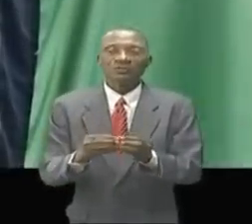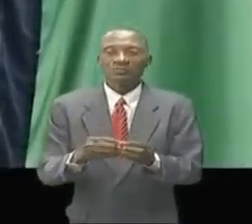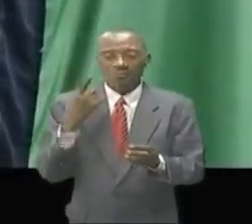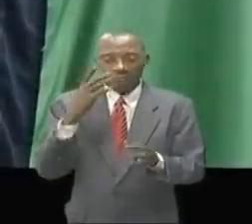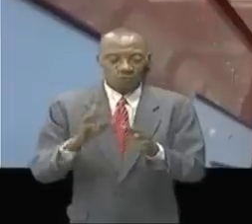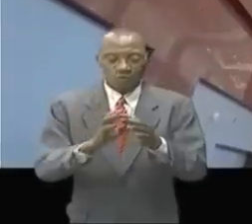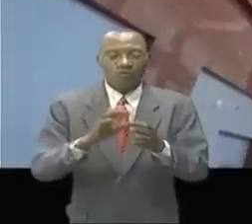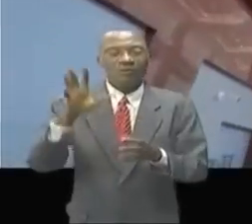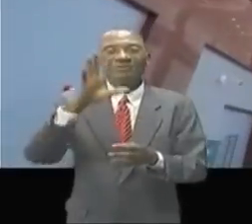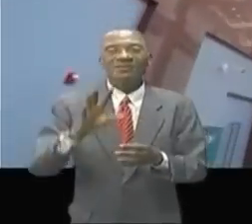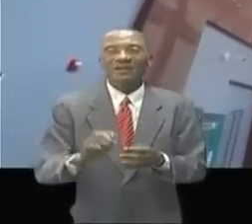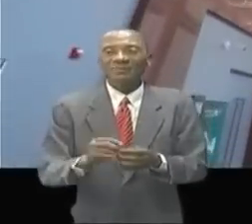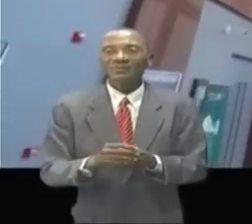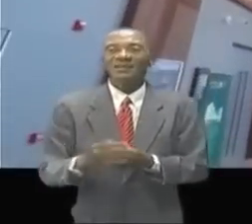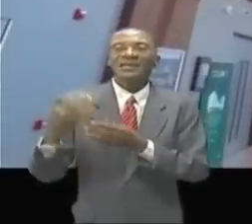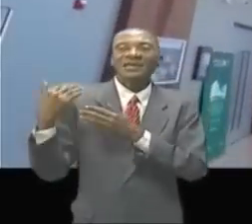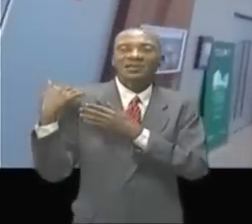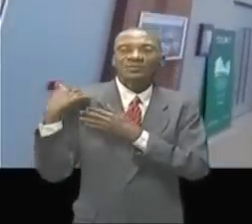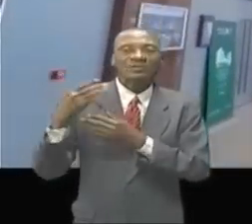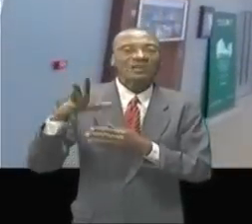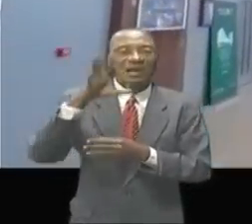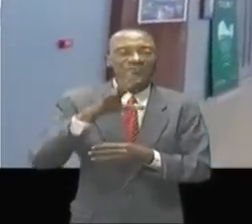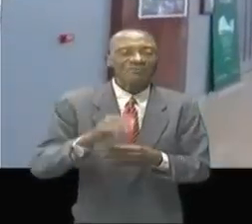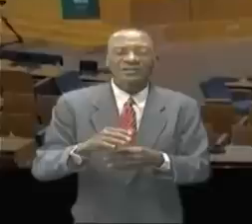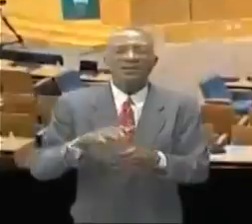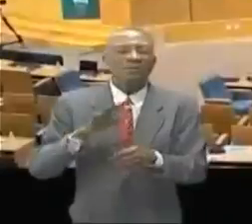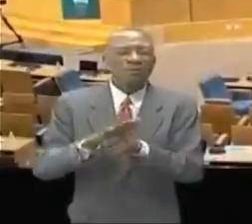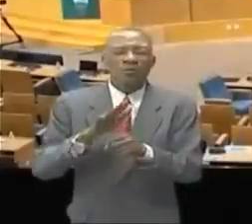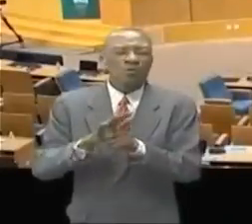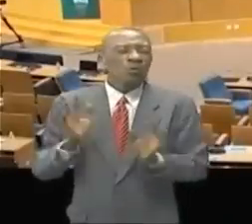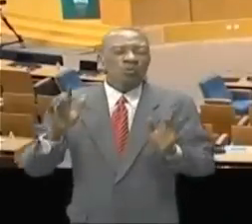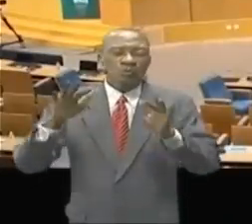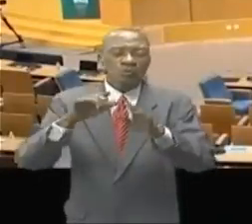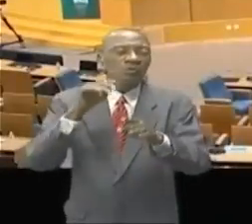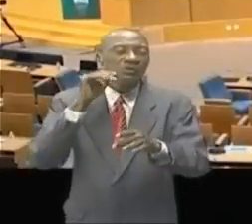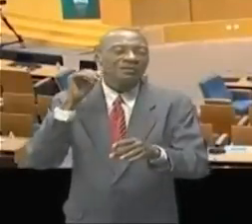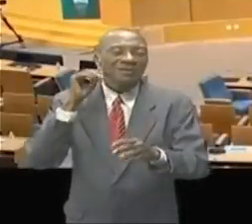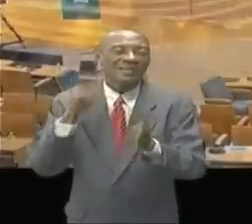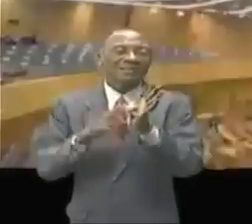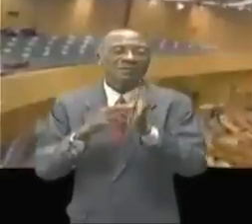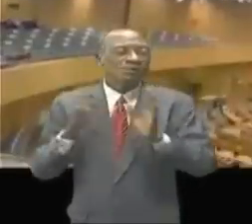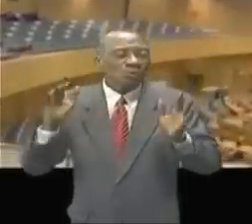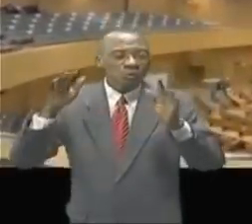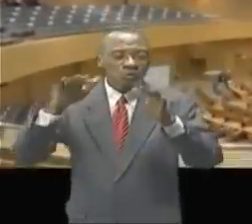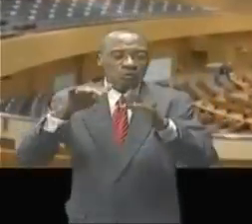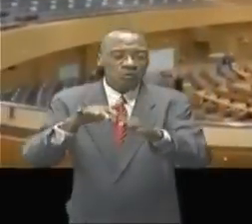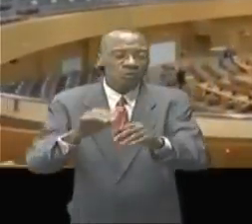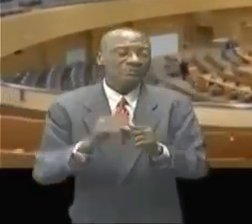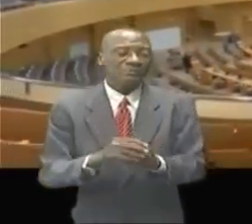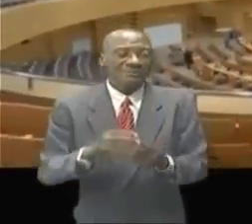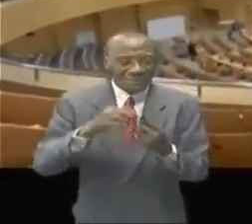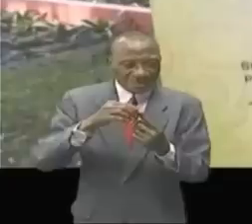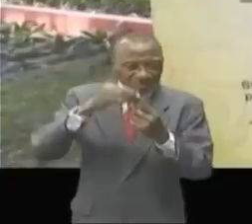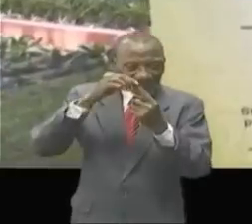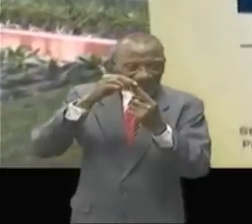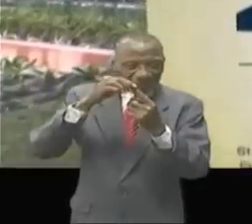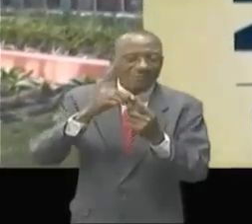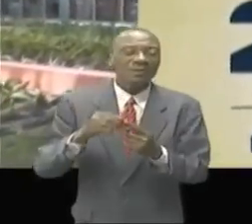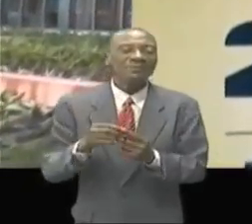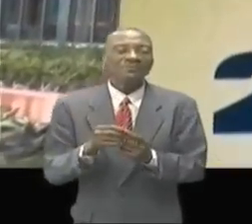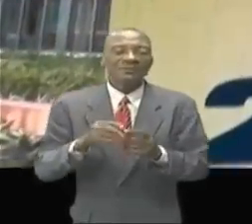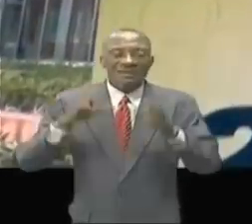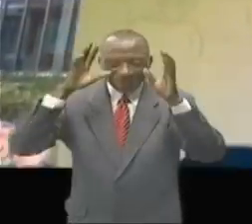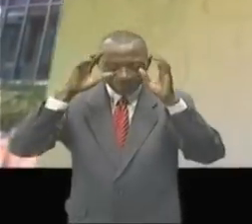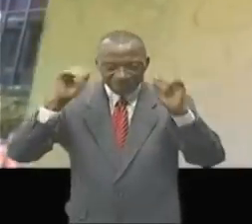africaine. Plusieurs dirigeants africains participent ce dimanche 17 juillet 2022 à ces assises. Il s'agit principalement des chefs d'État et des gouvernements qui